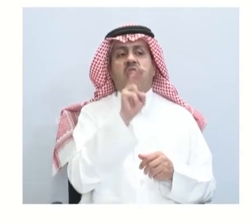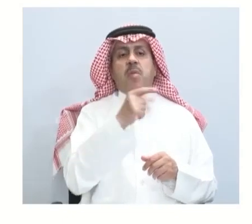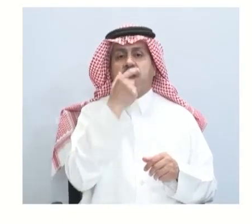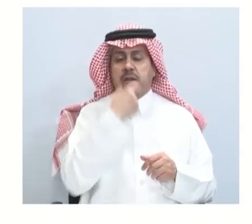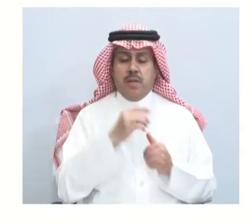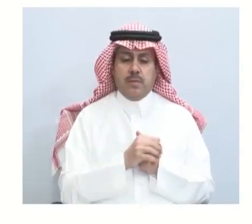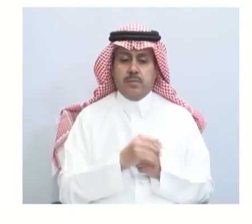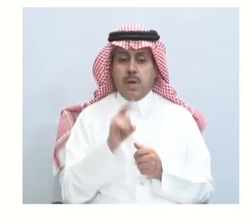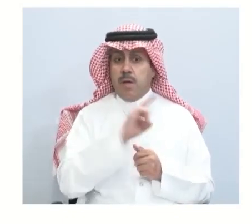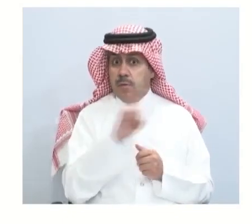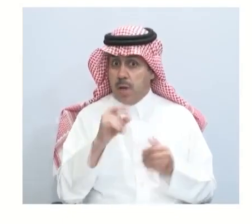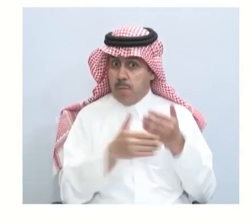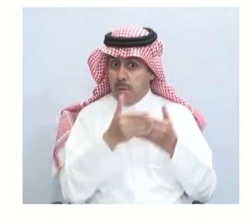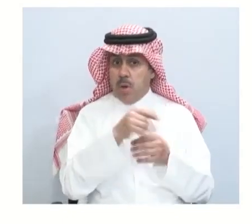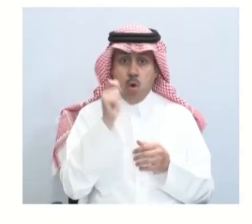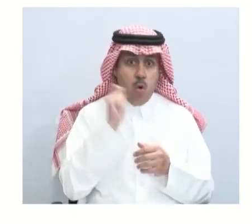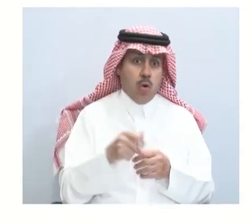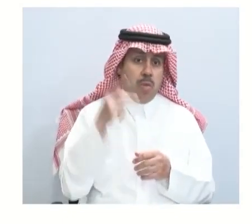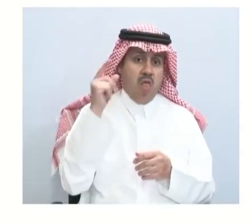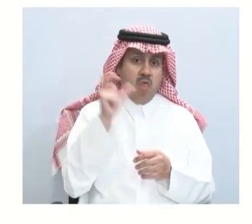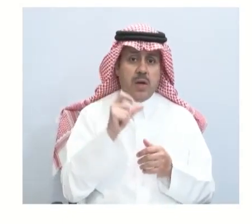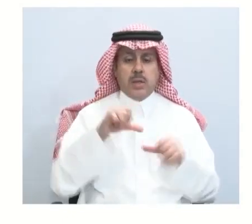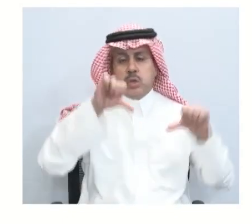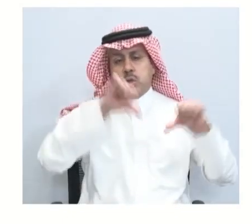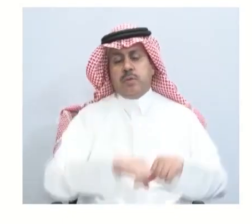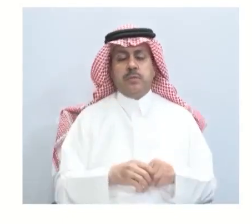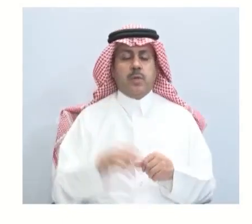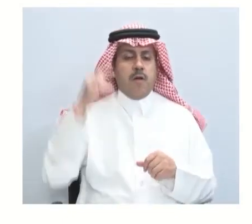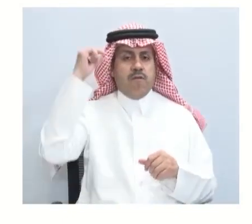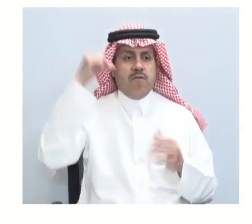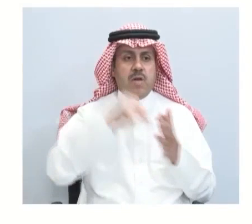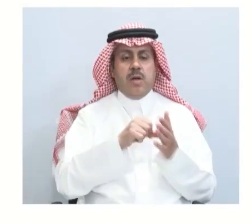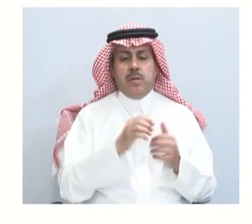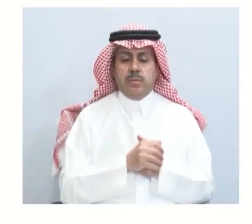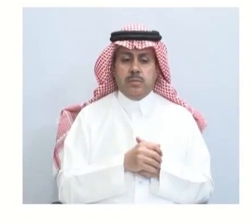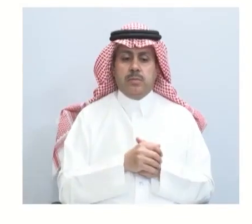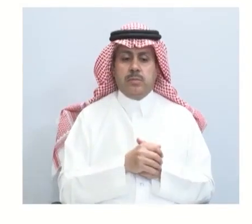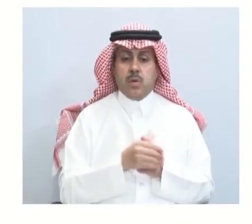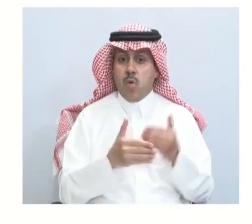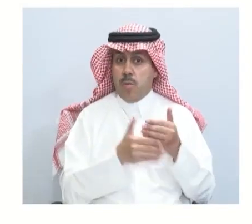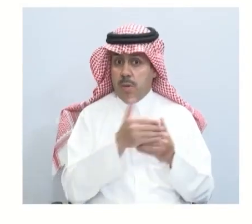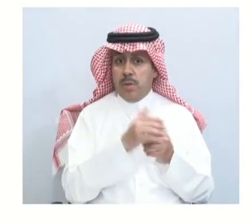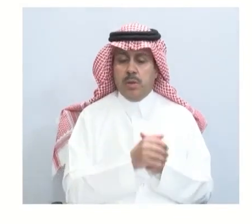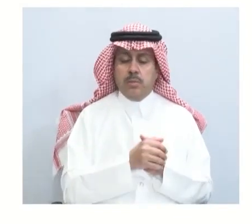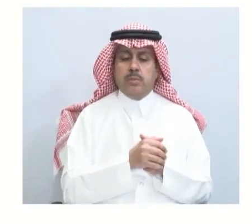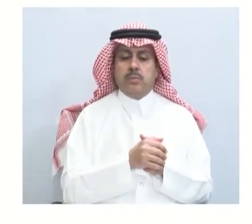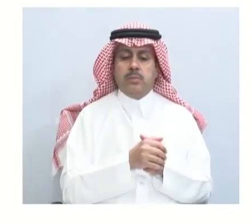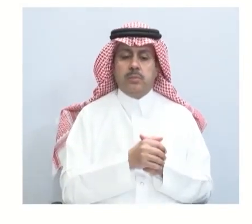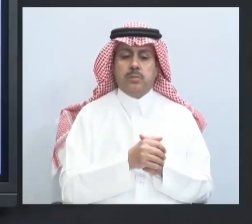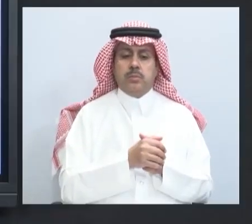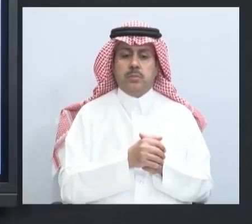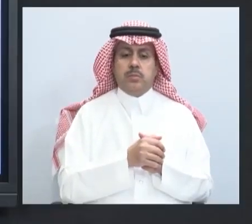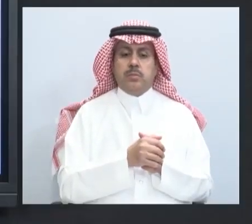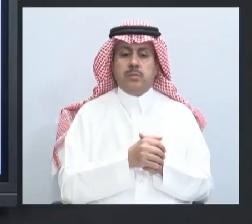الانسان ذلك الحكم على ظن يكون في عقله او في قلبه ويبني عليه تلكم الامور